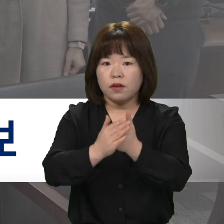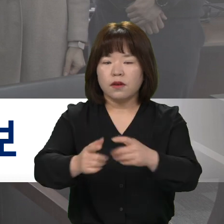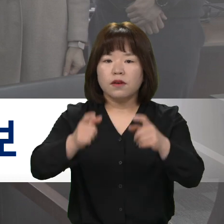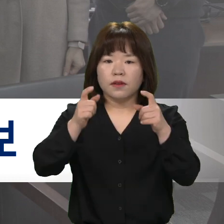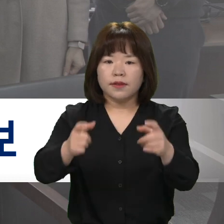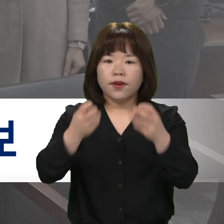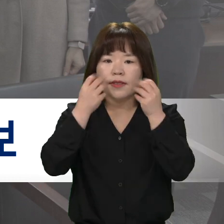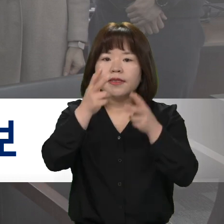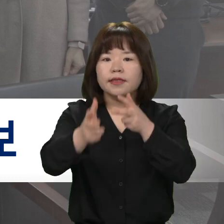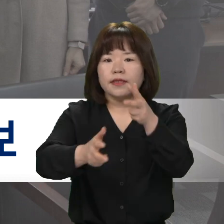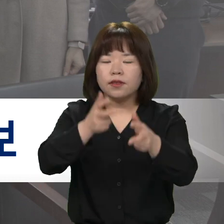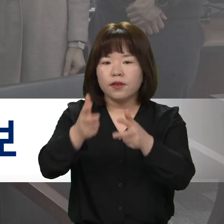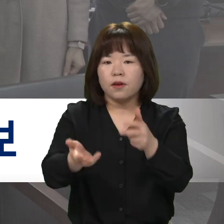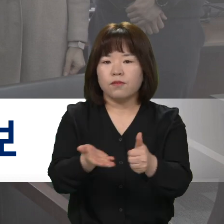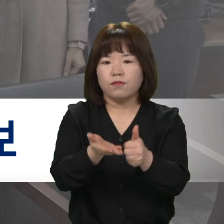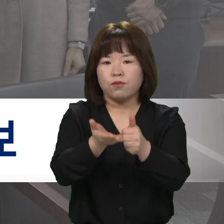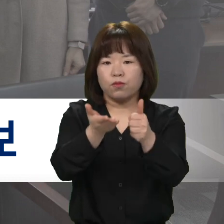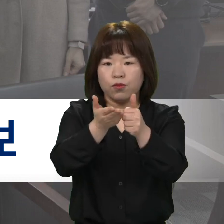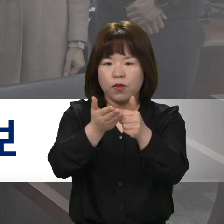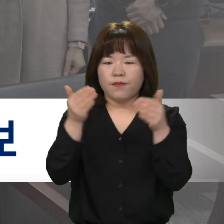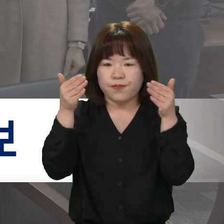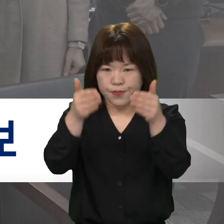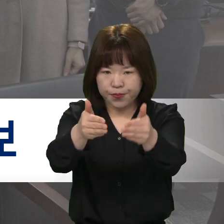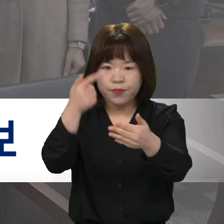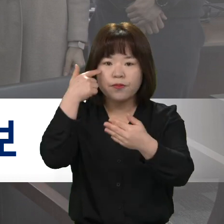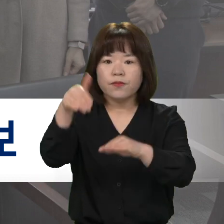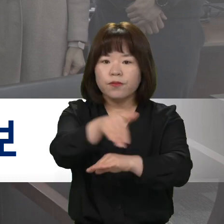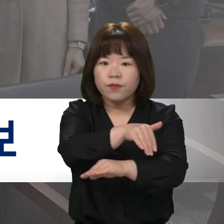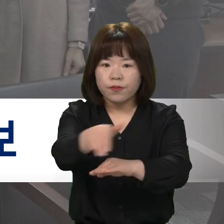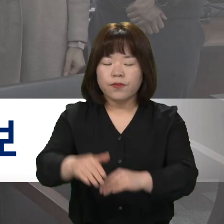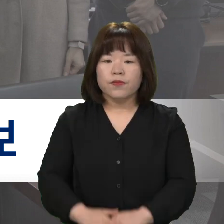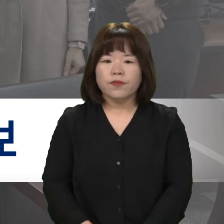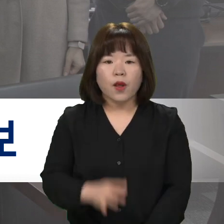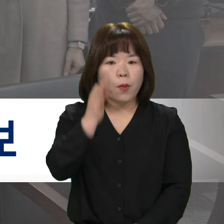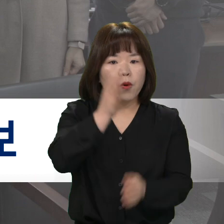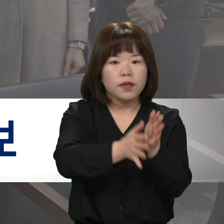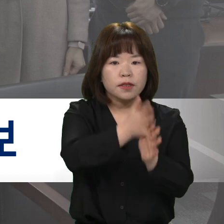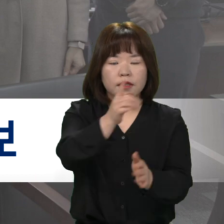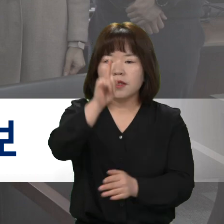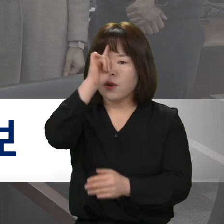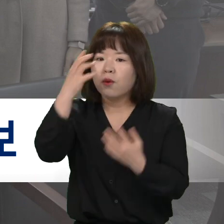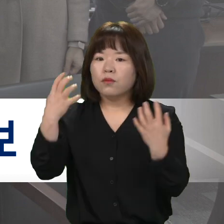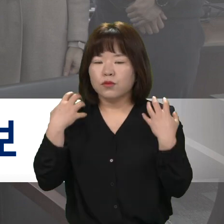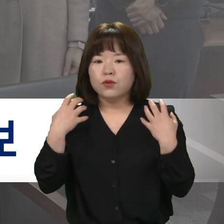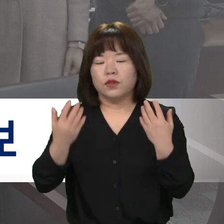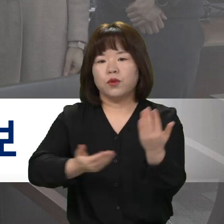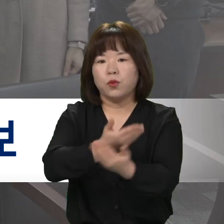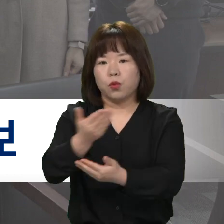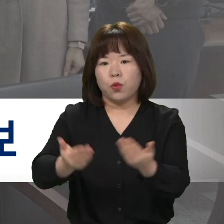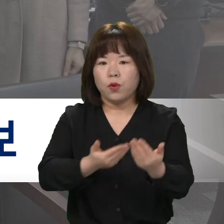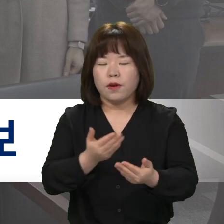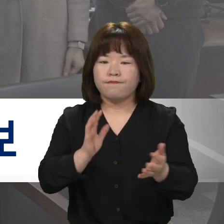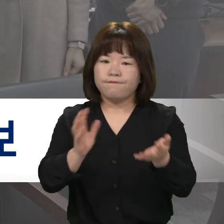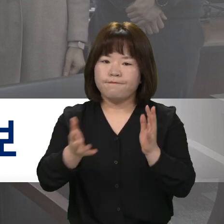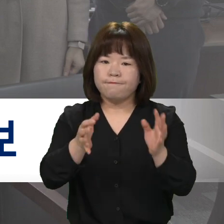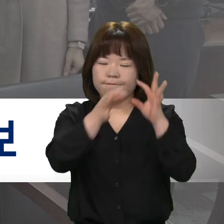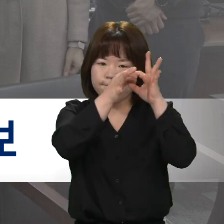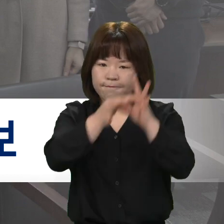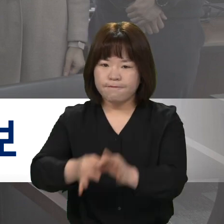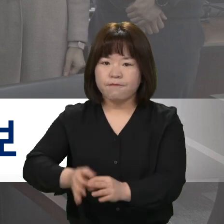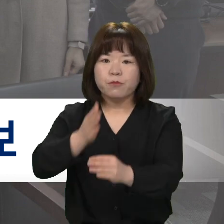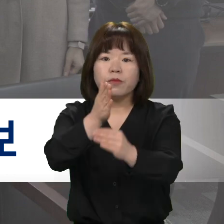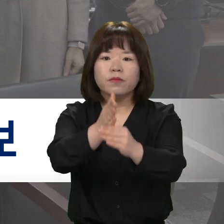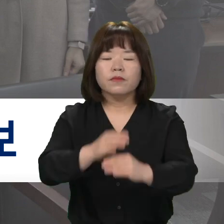이끌어내 지역 신성장 산업 육성에 속도를 붙일 계획인데요시는 중앙부처와 소통에 나서 연일 숨가쁜 행보를